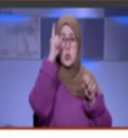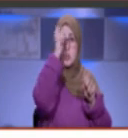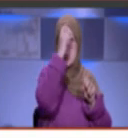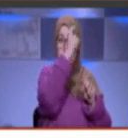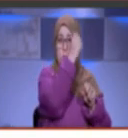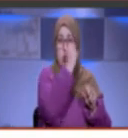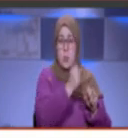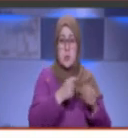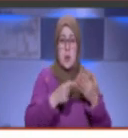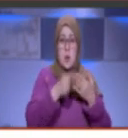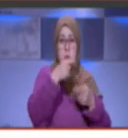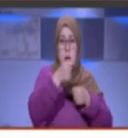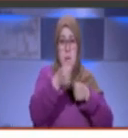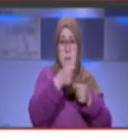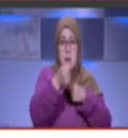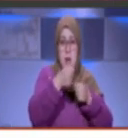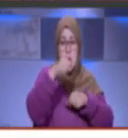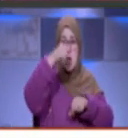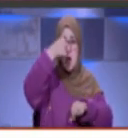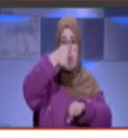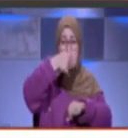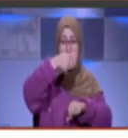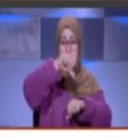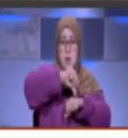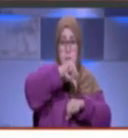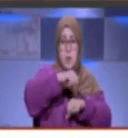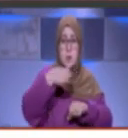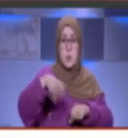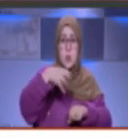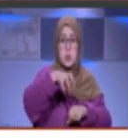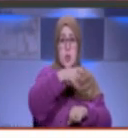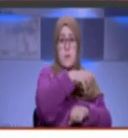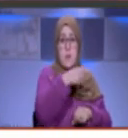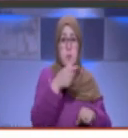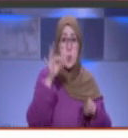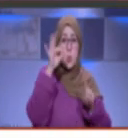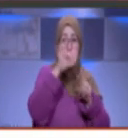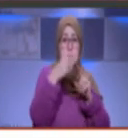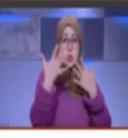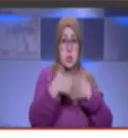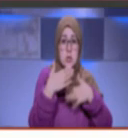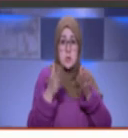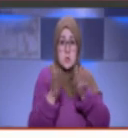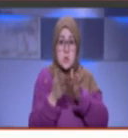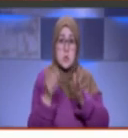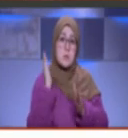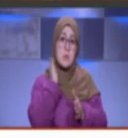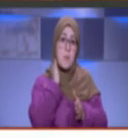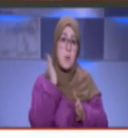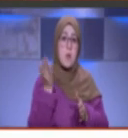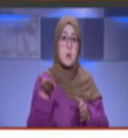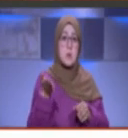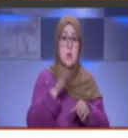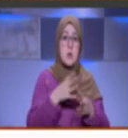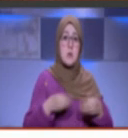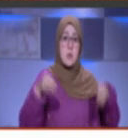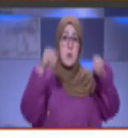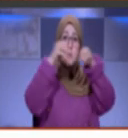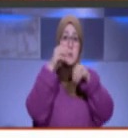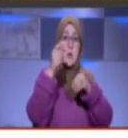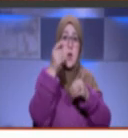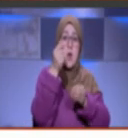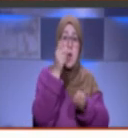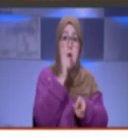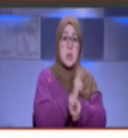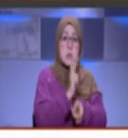اليورو، وتشمل استخدام القروض من الشركات الصغيرة كضمان إضافة إلى الديون السيادية اليونانية ذات التصنيف